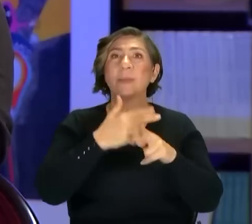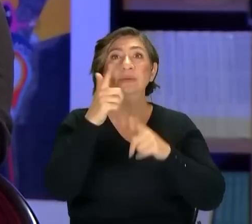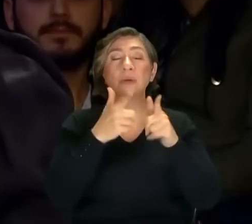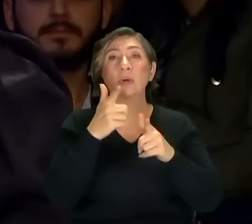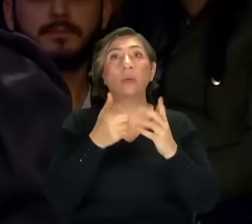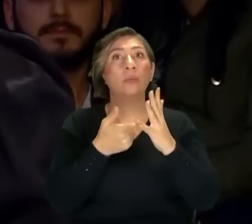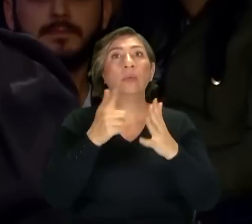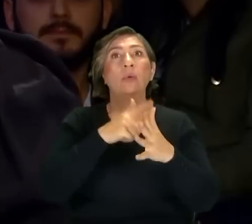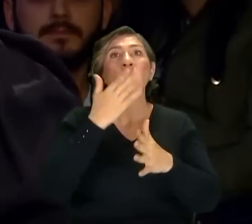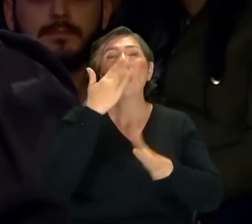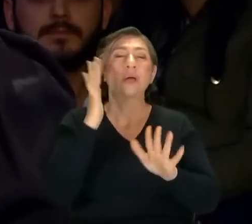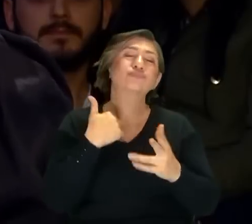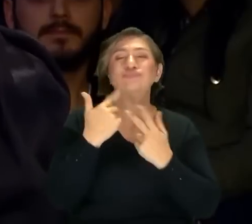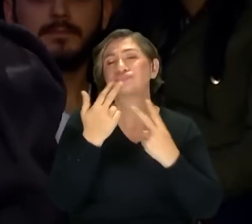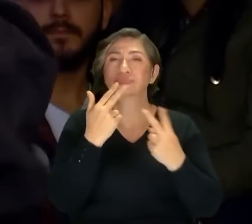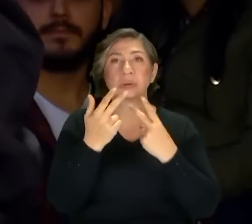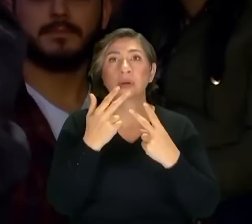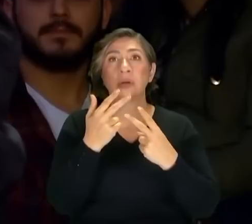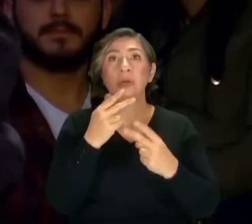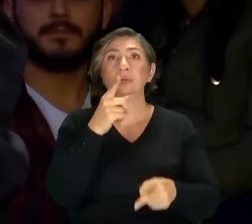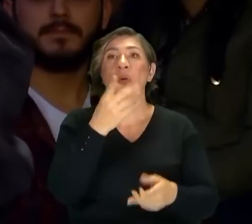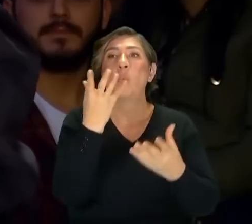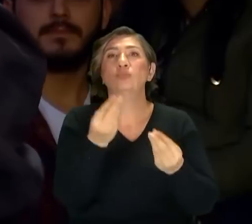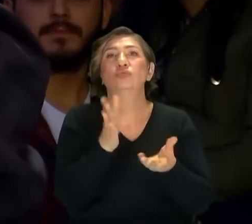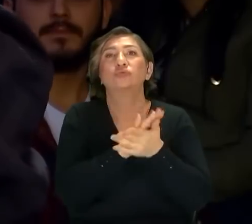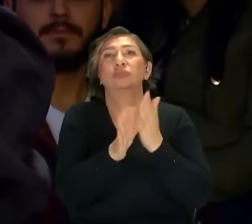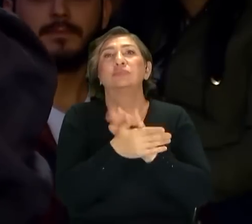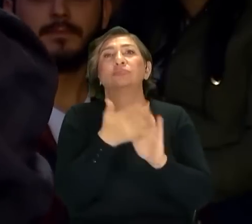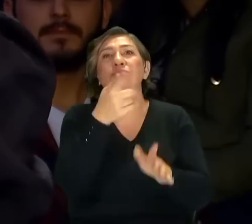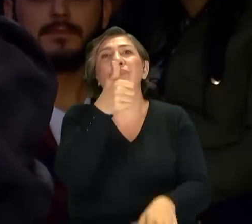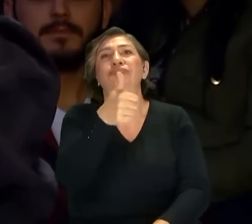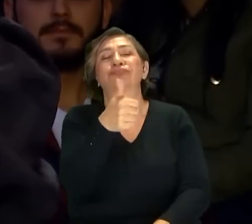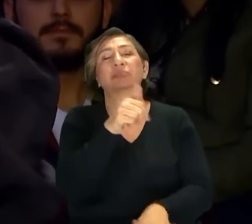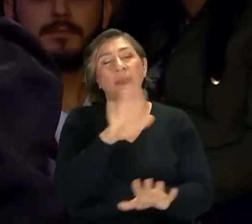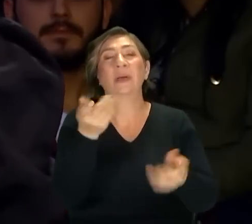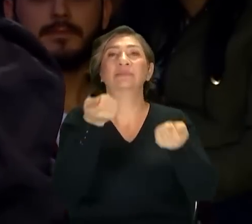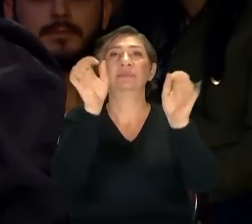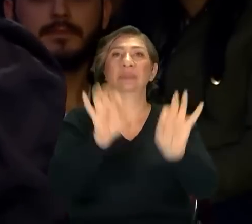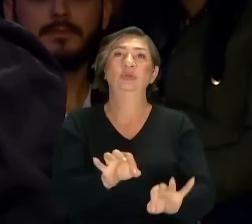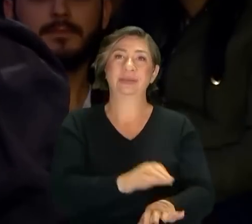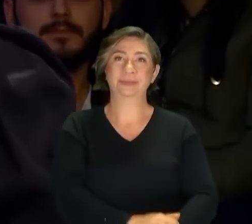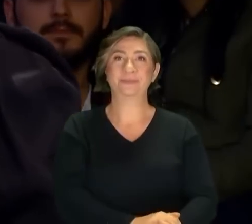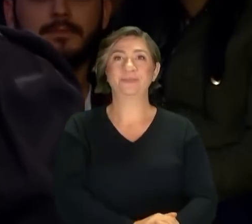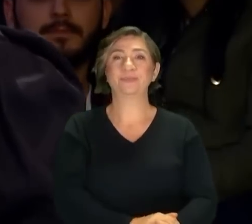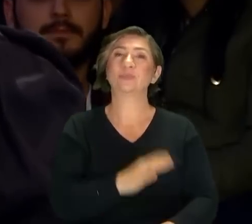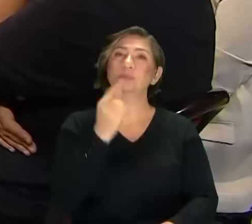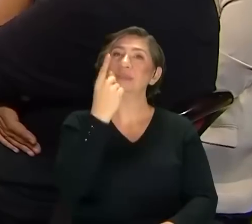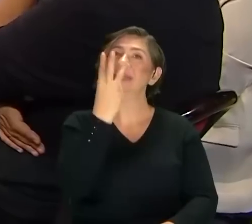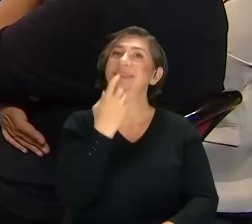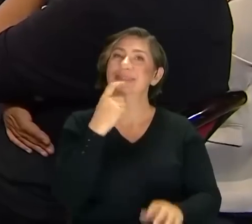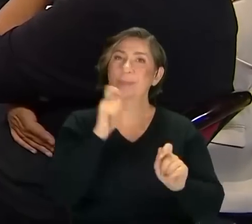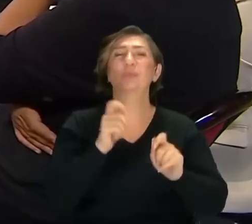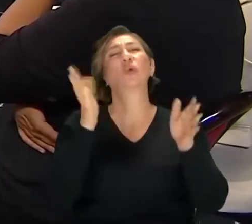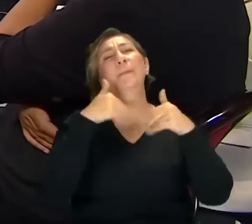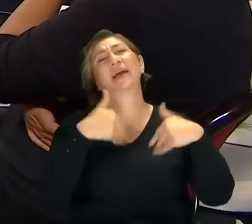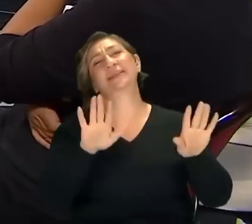yaptık. Bir anda böyle doğaçlama bir şey yaptım. Sen dedi zaten olmuşsun dediler bana böyle. Hemen başladık. Hı-hı. Sonra birkaç yıl yaptım, ondan